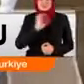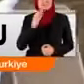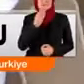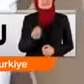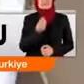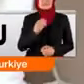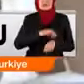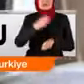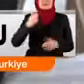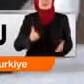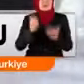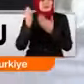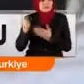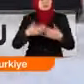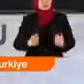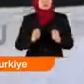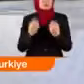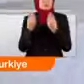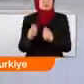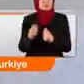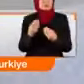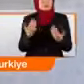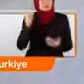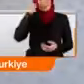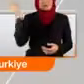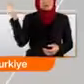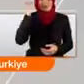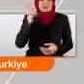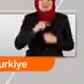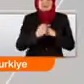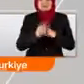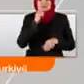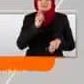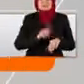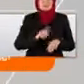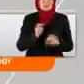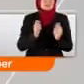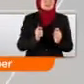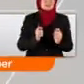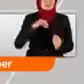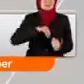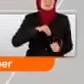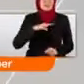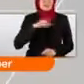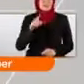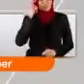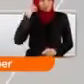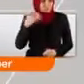kaldırıldı durumu iyi ama o başına gelenlere inanmakta zorlanıyor çok oldum korktum